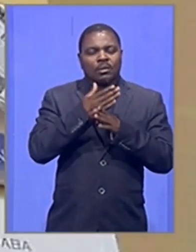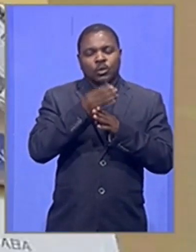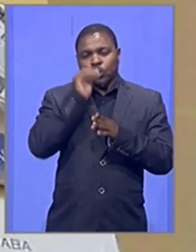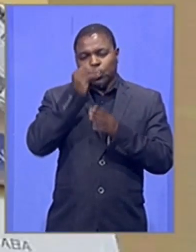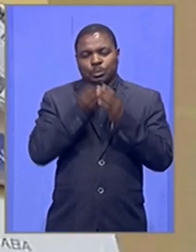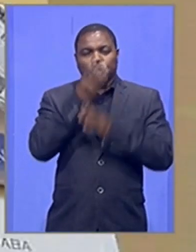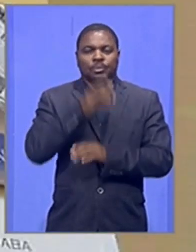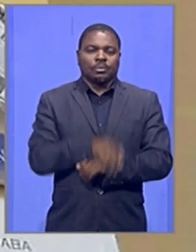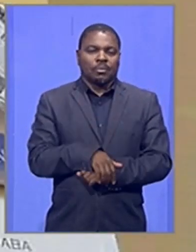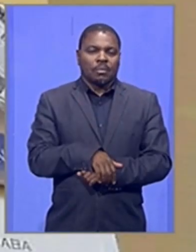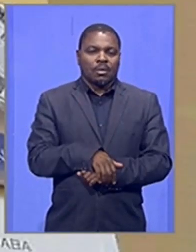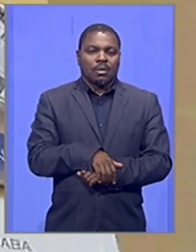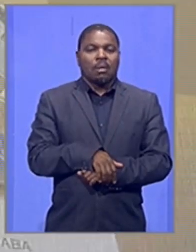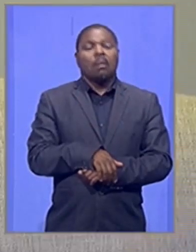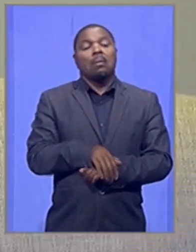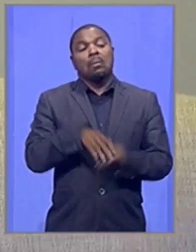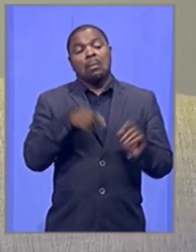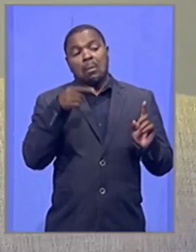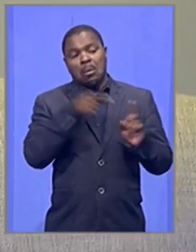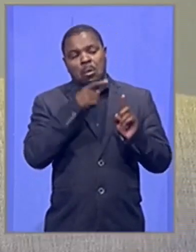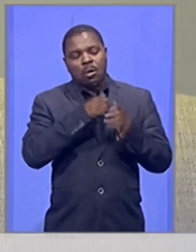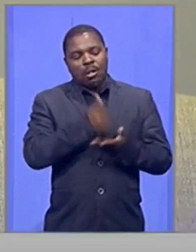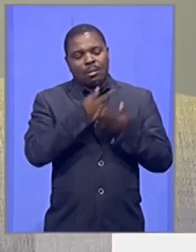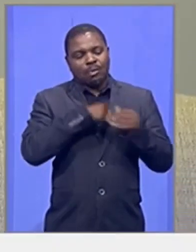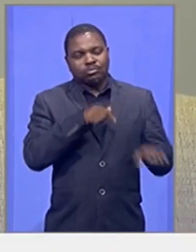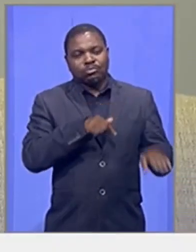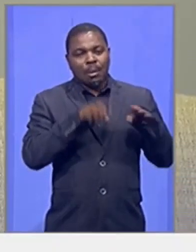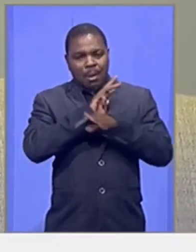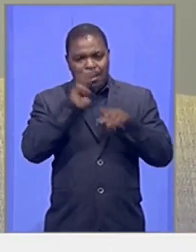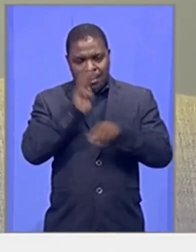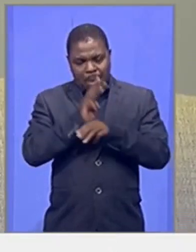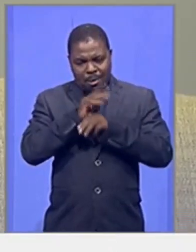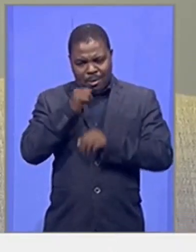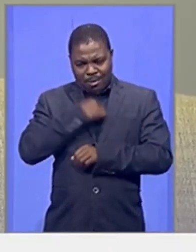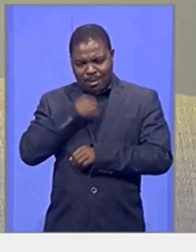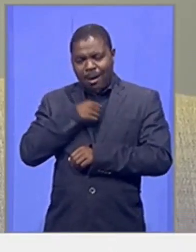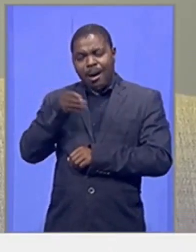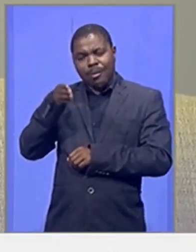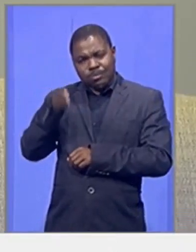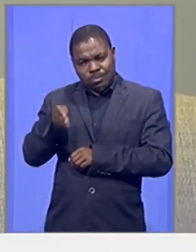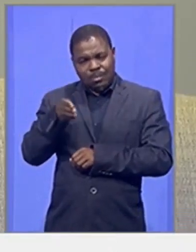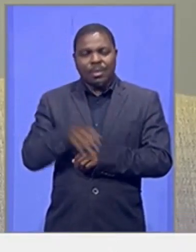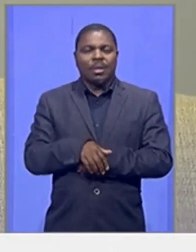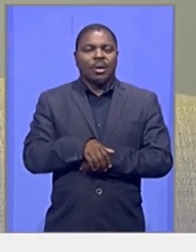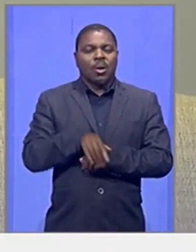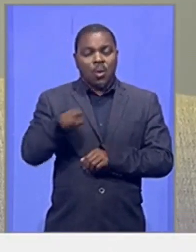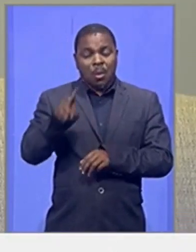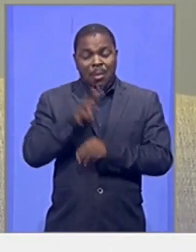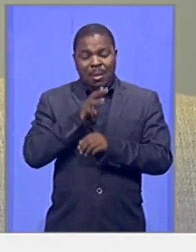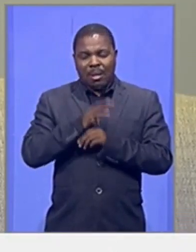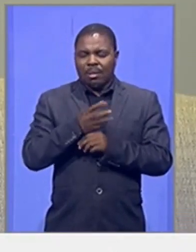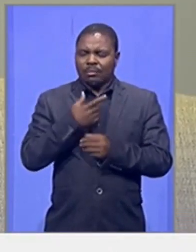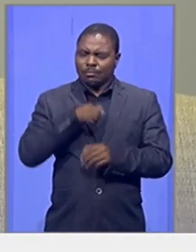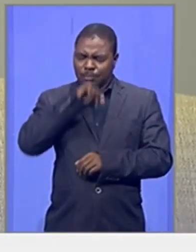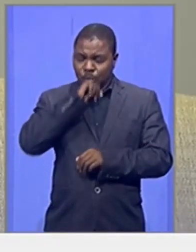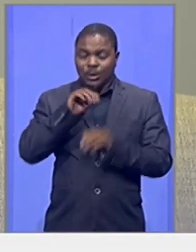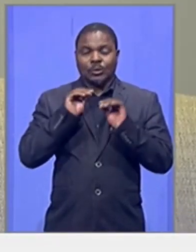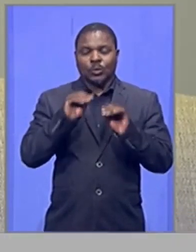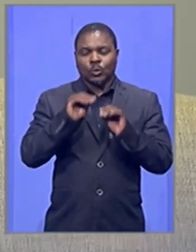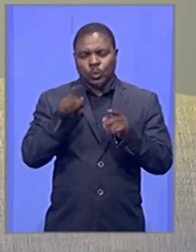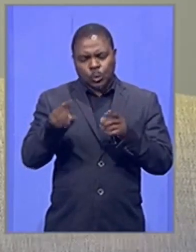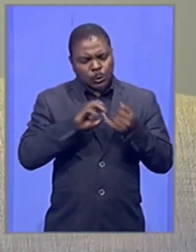re hodisitse ntate wa ka a le teng, fela mme wa ka ke motho a ratang thuto haholo. O entse botsohle tsohle ba nana le bona hore Teboho